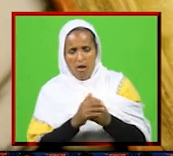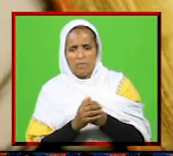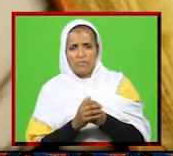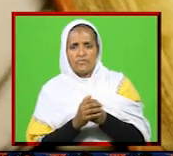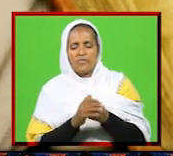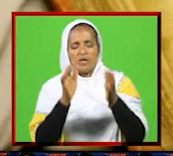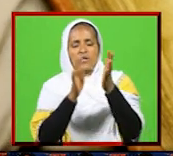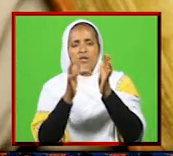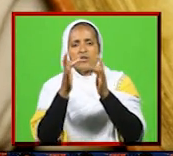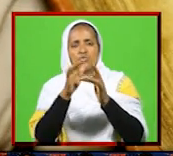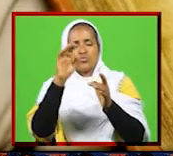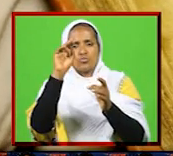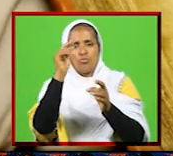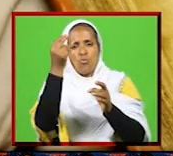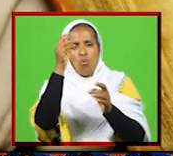ለአባ